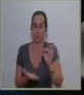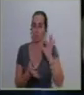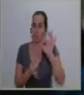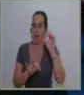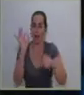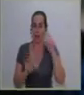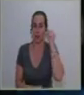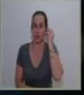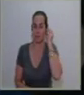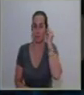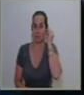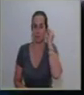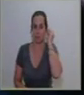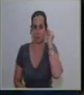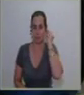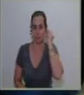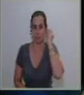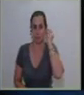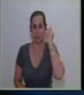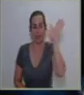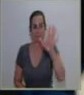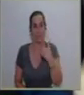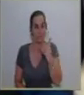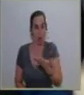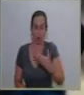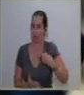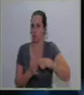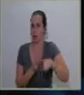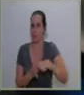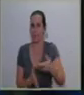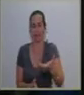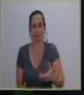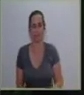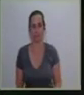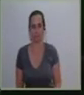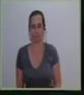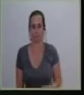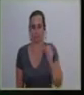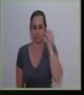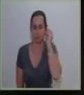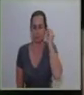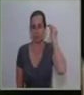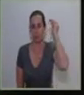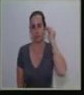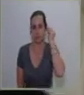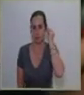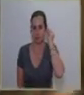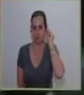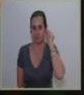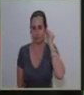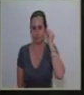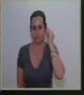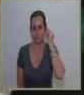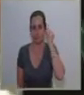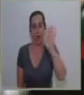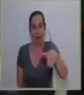אנשים. וואלה, מה? הטלוויזיה הזאת מקולקלת, נכון? כן. שיפוצניקית. אה, וואו, תודה. לא, עכשיו נזכרתי, אני